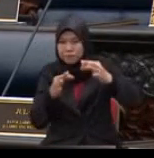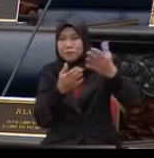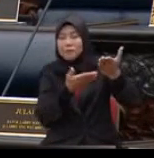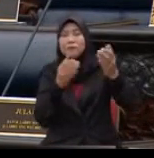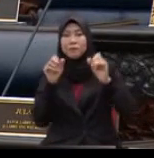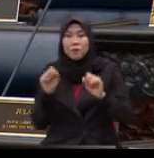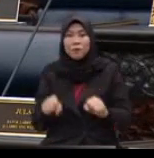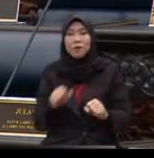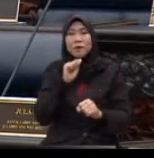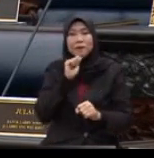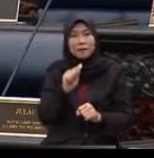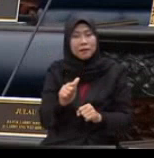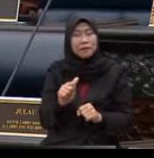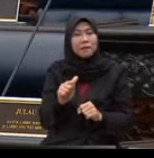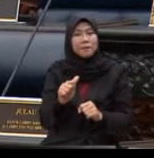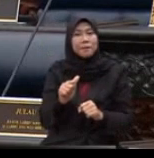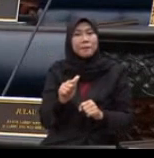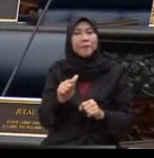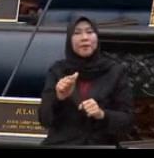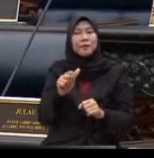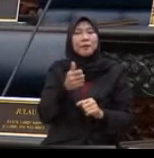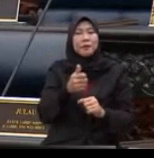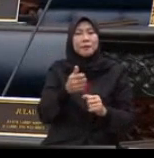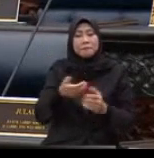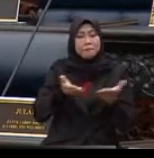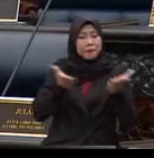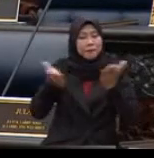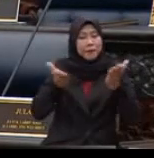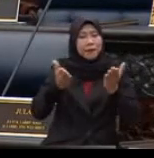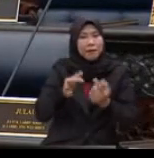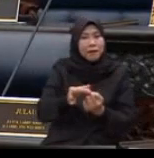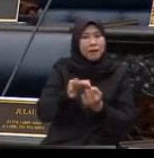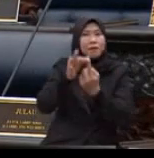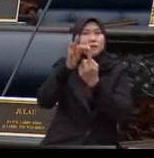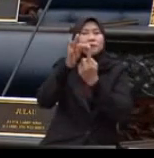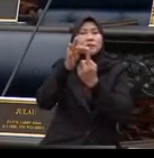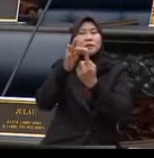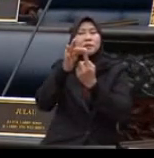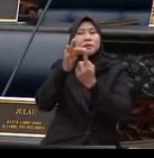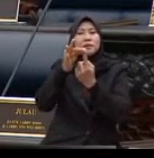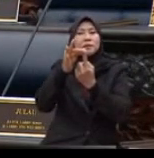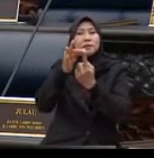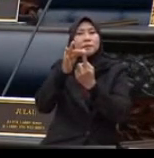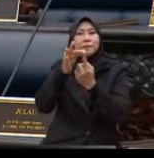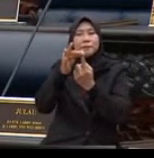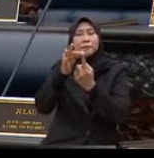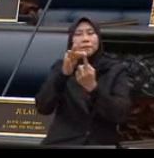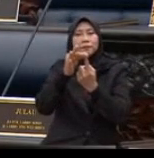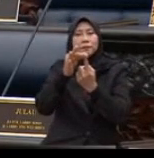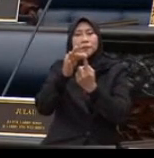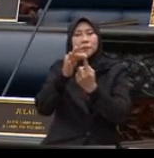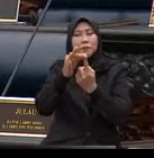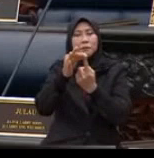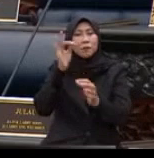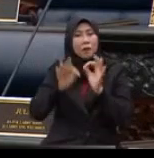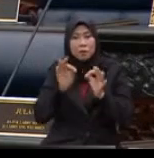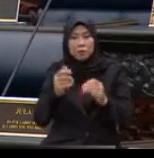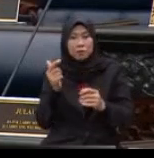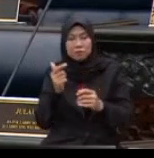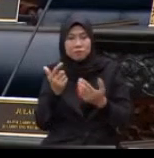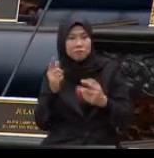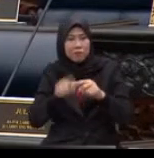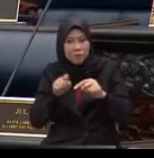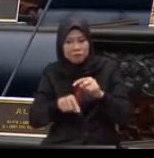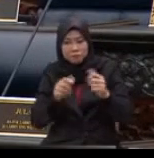boleh kiranya ya satu suruhan Jaya peringatan khas yang kalau kalaupun harus kita tidak boleh diletakkan dalam Bagaimana